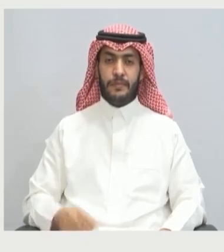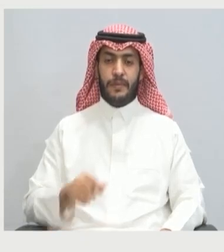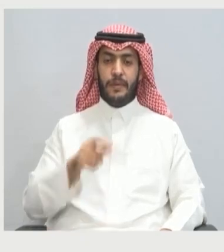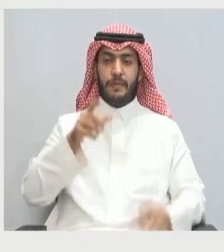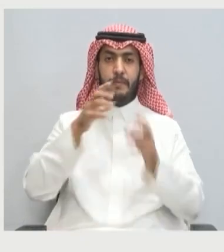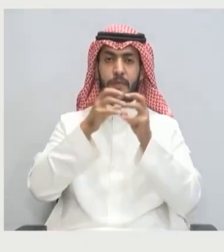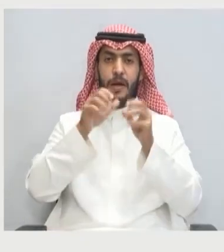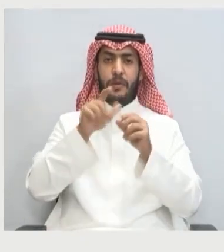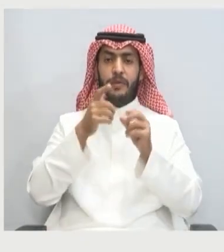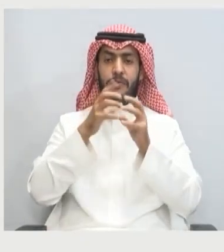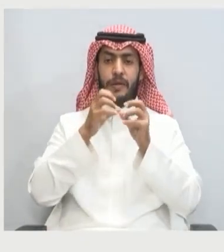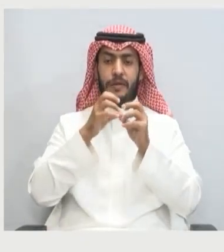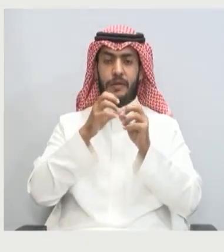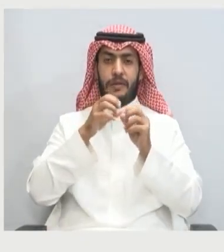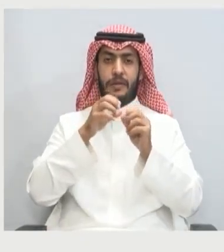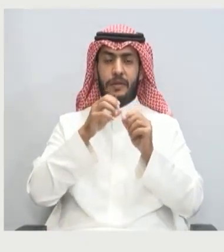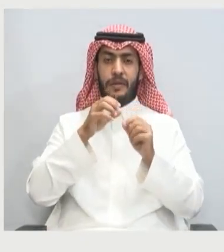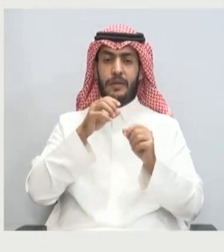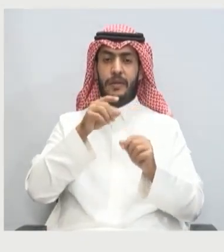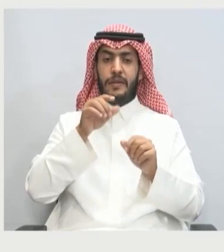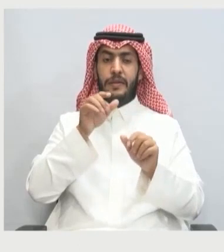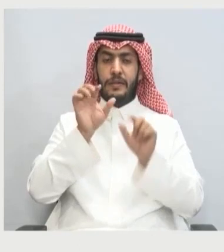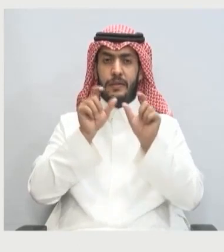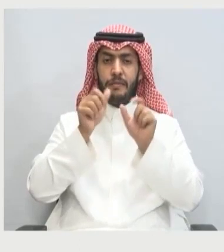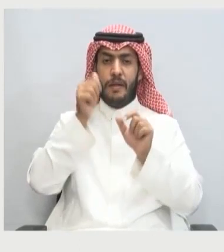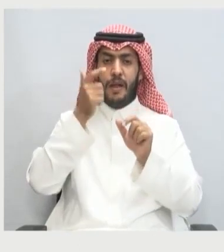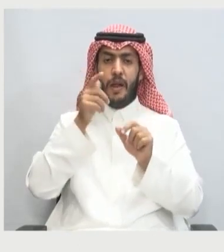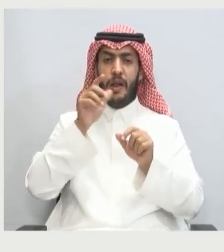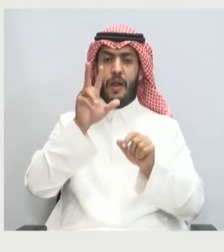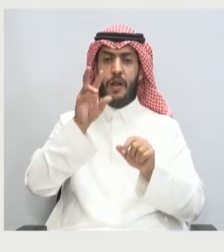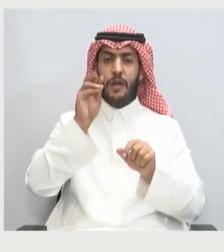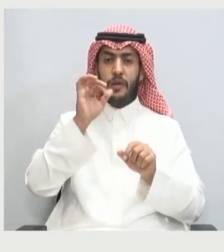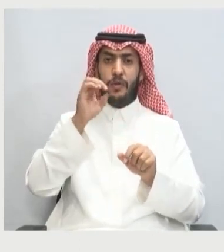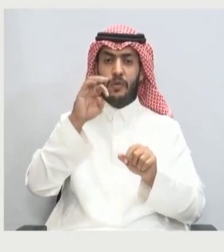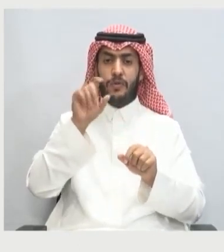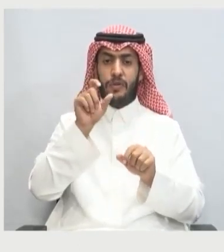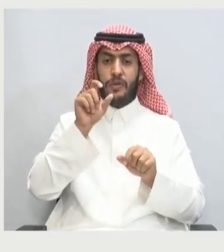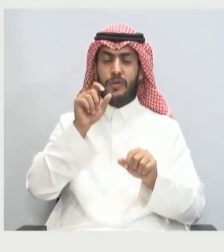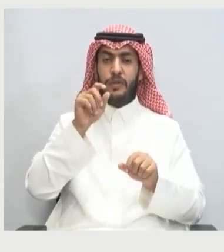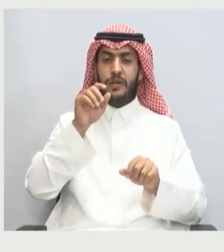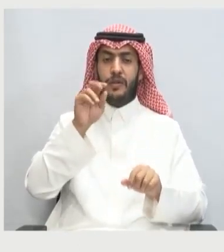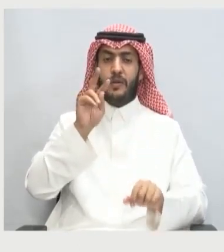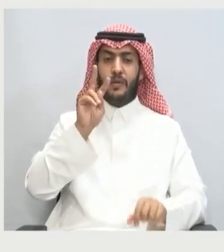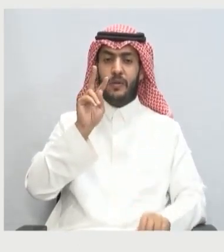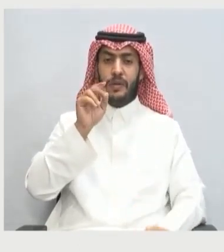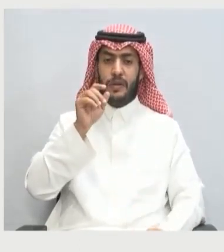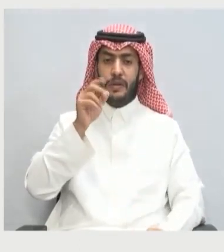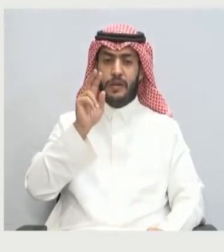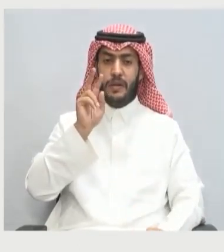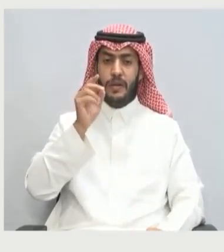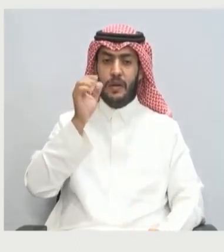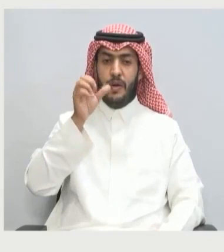يعني ذلك على اي اساس حدد للهيدروجين الاس واحد هنا لم يكتب اذا هو واحد